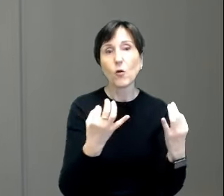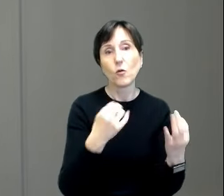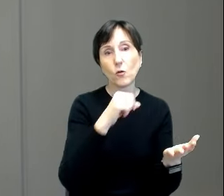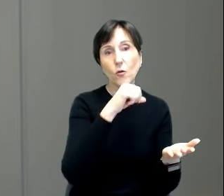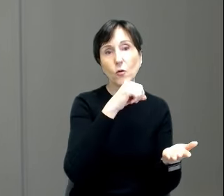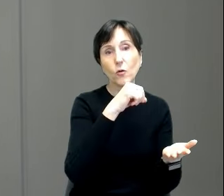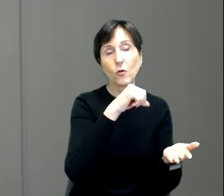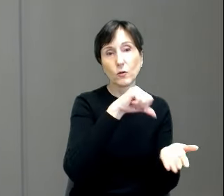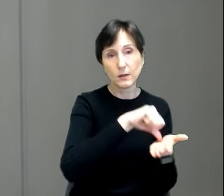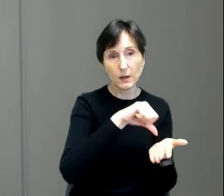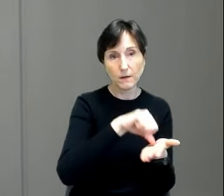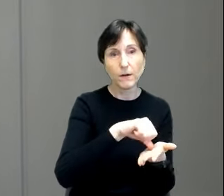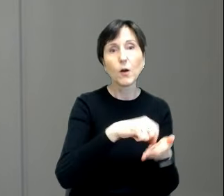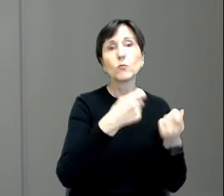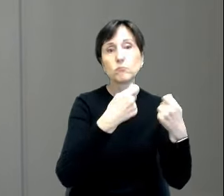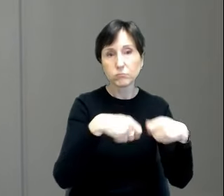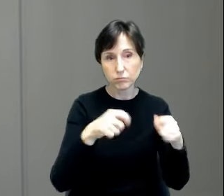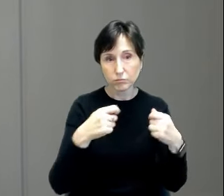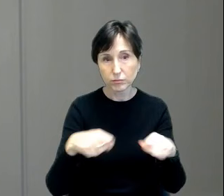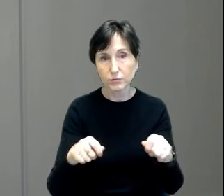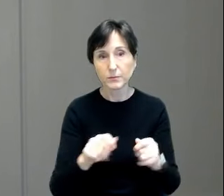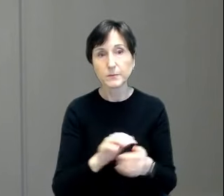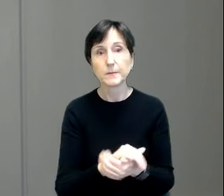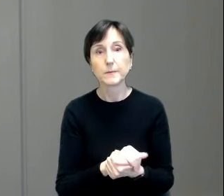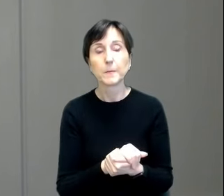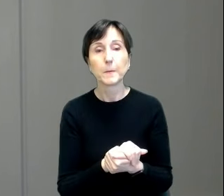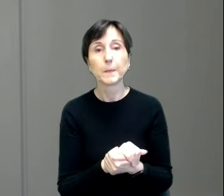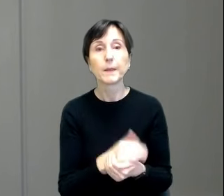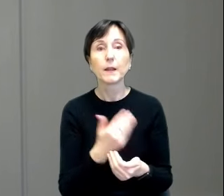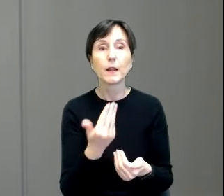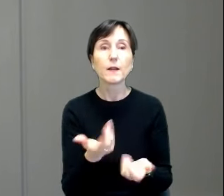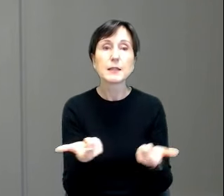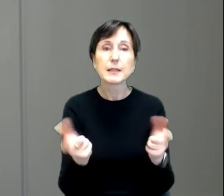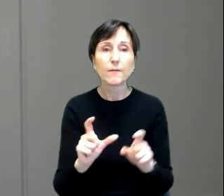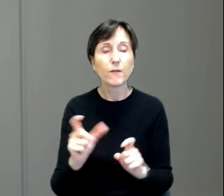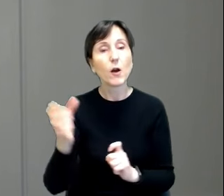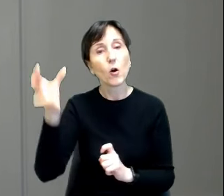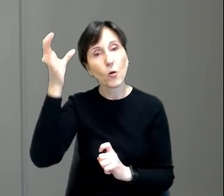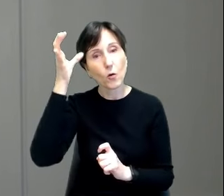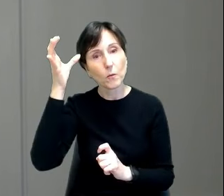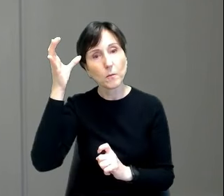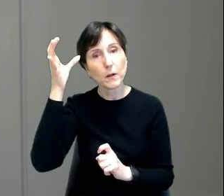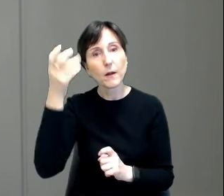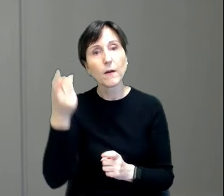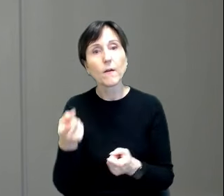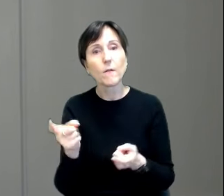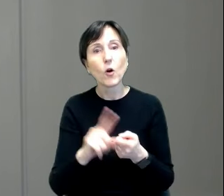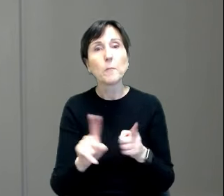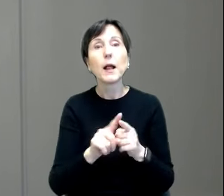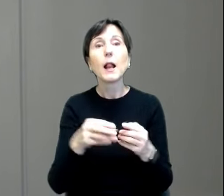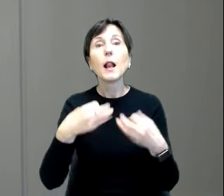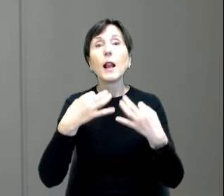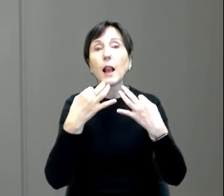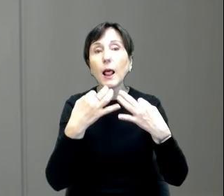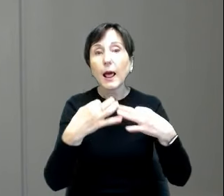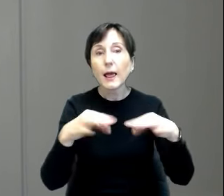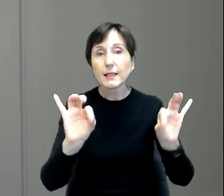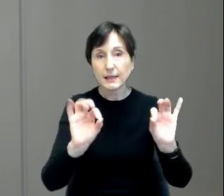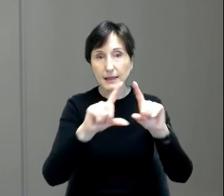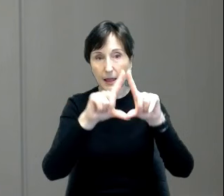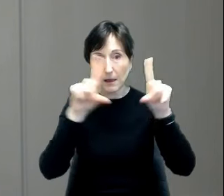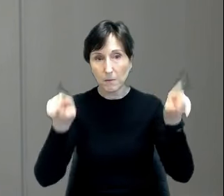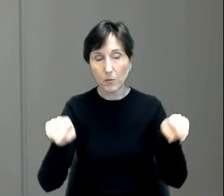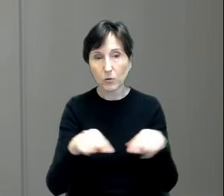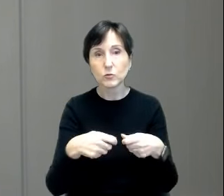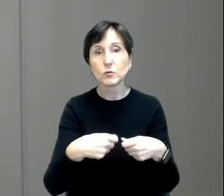a kompetencija savivaldybės tarybos kompetencija tai yra rinkliava už leidimo išdavimą ir būtent tai mes